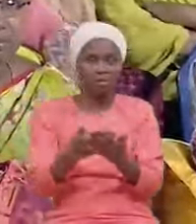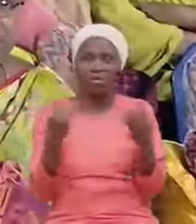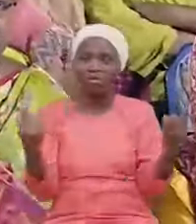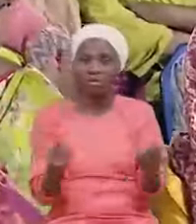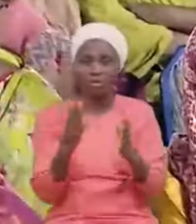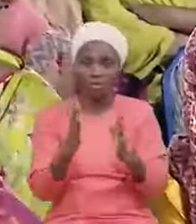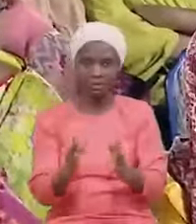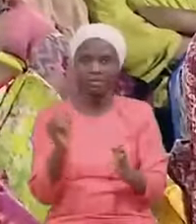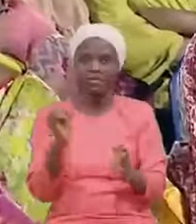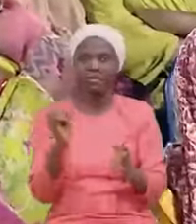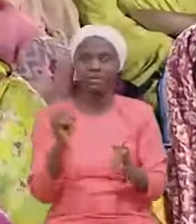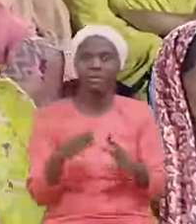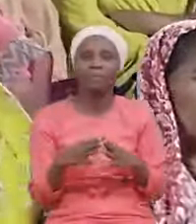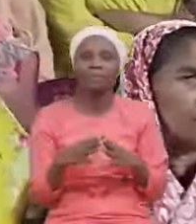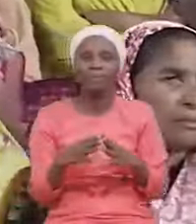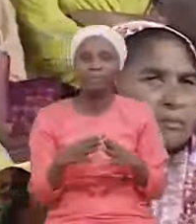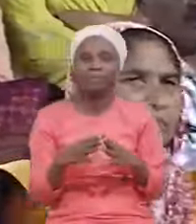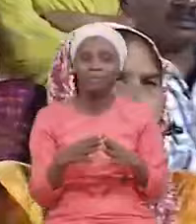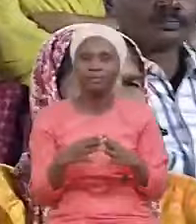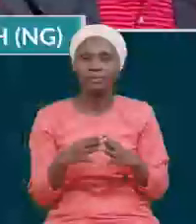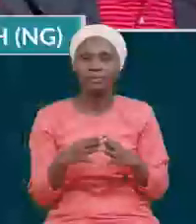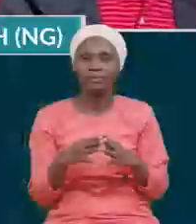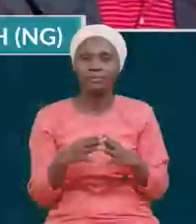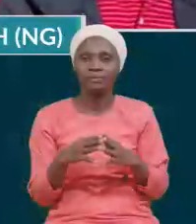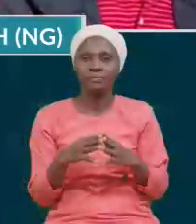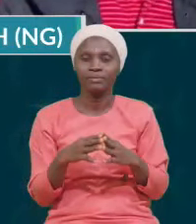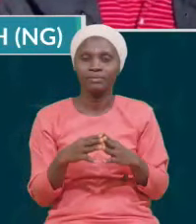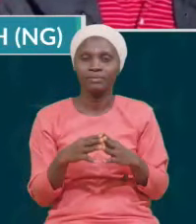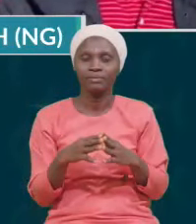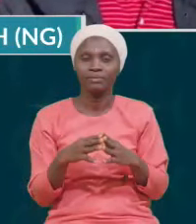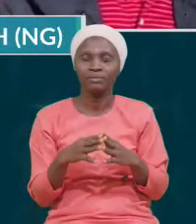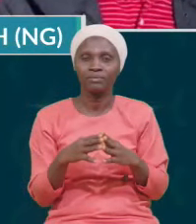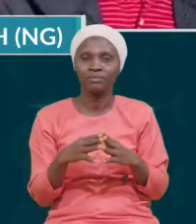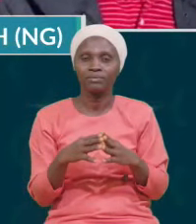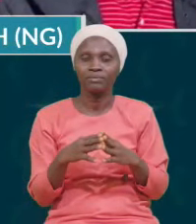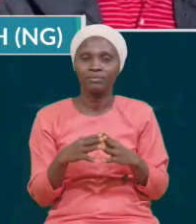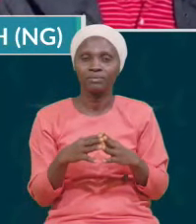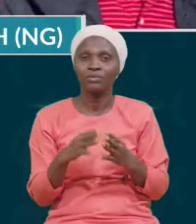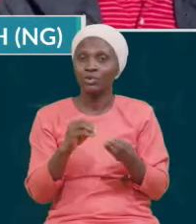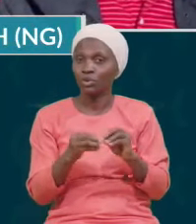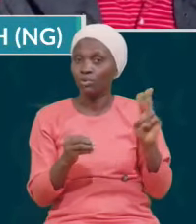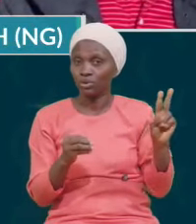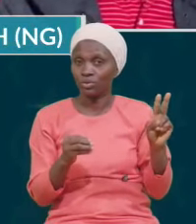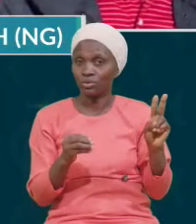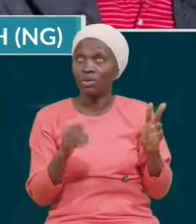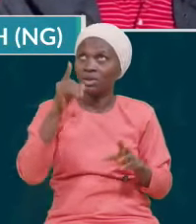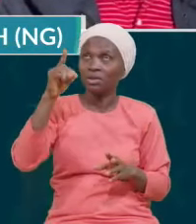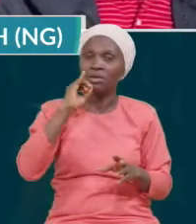Achyunnatamaina pratipagala ee Christu prati paapiki bali arpana gorre pillaga undanai unnadu. Number 2, he is